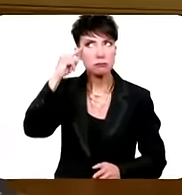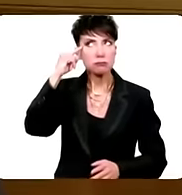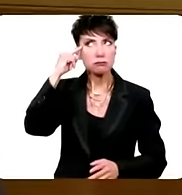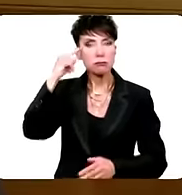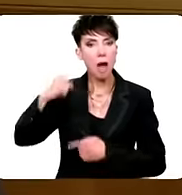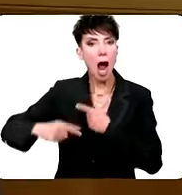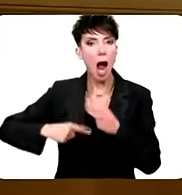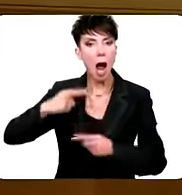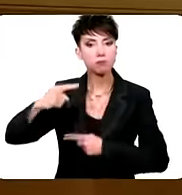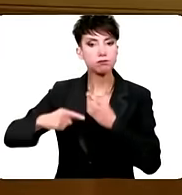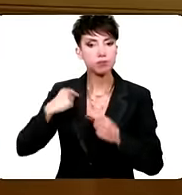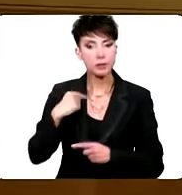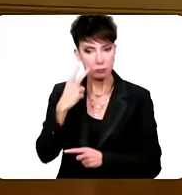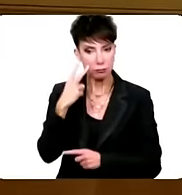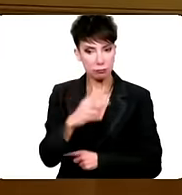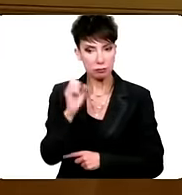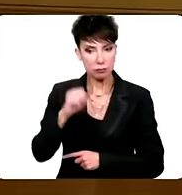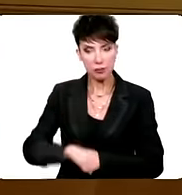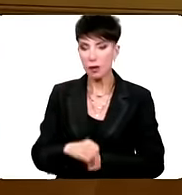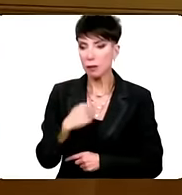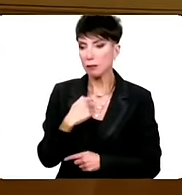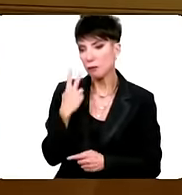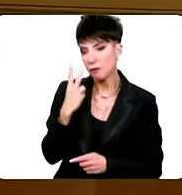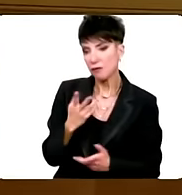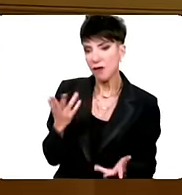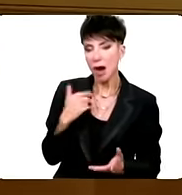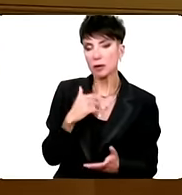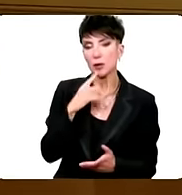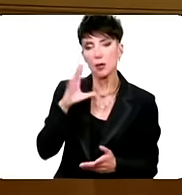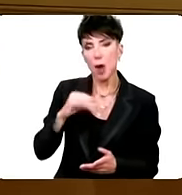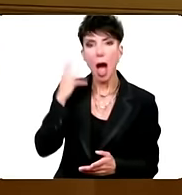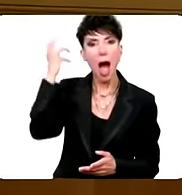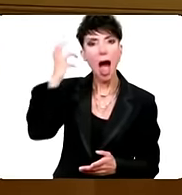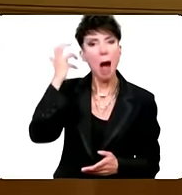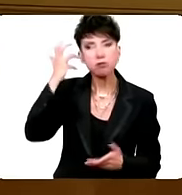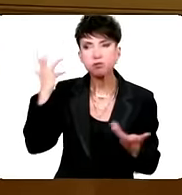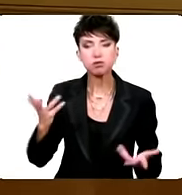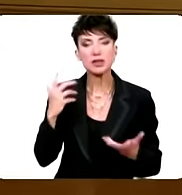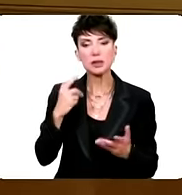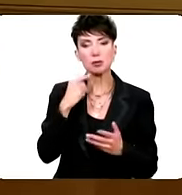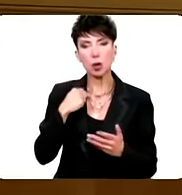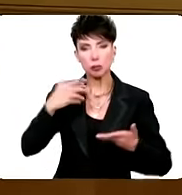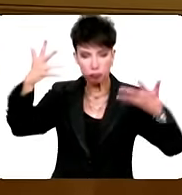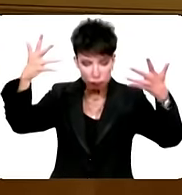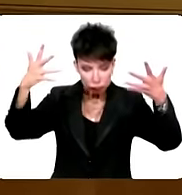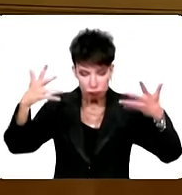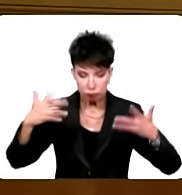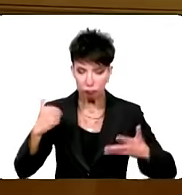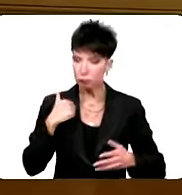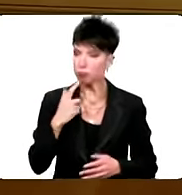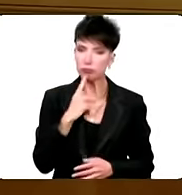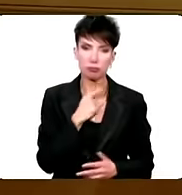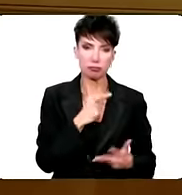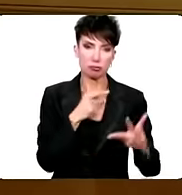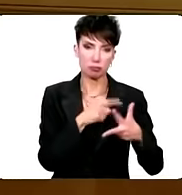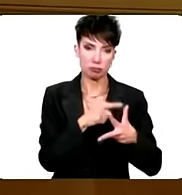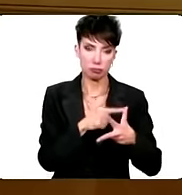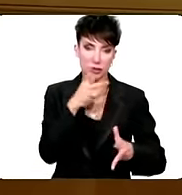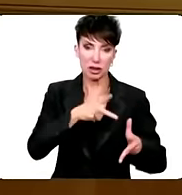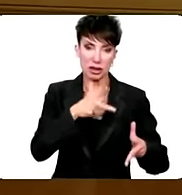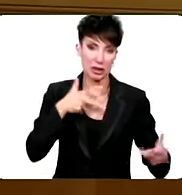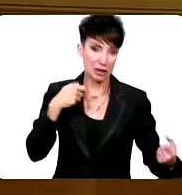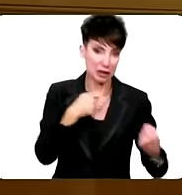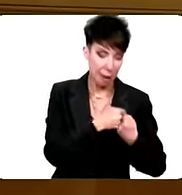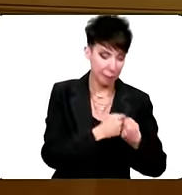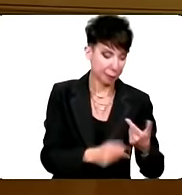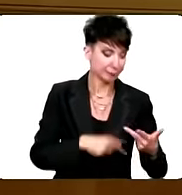βλέποντας φυσικά και τα επιστημονικά δεδομένα. Δεν θεωρώ ότι τα θέματα αυτά ήταν καθοριστικά και